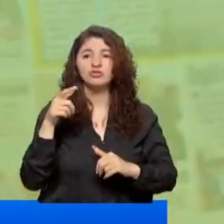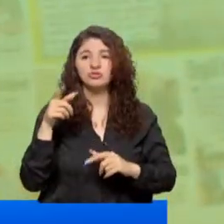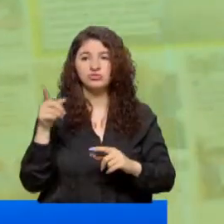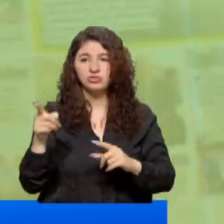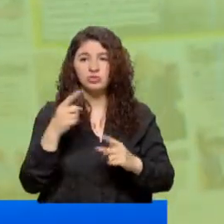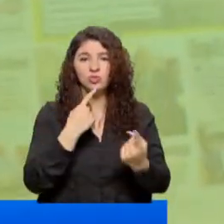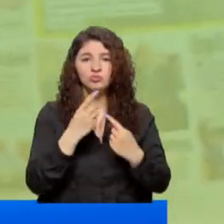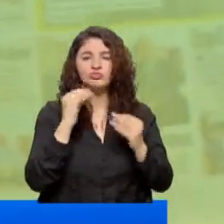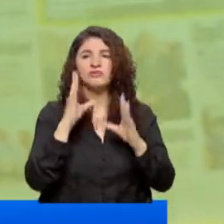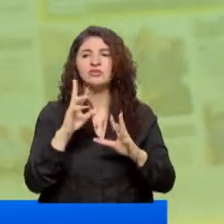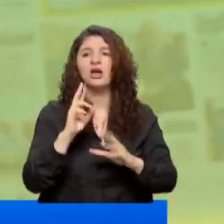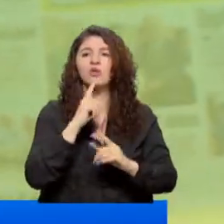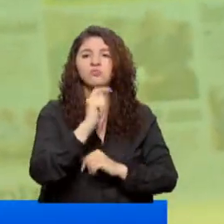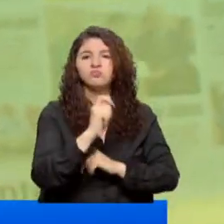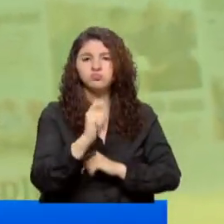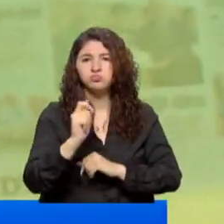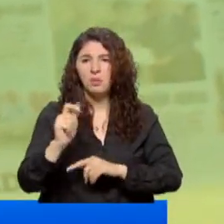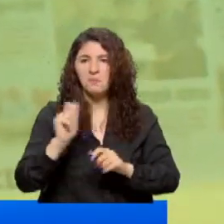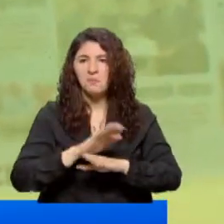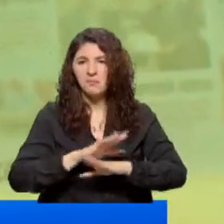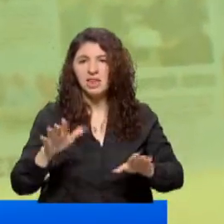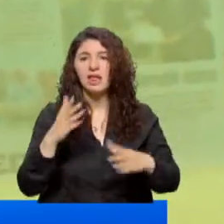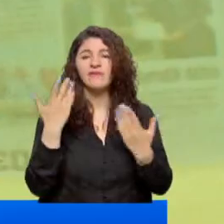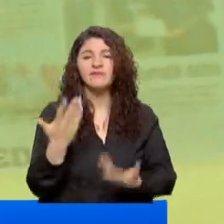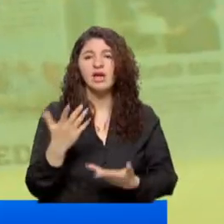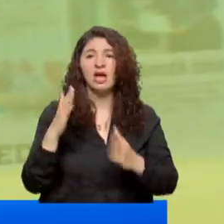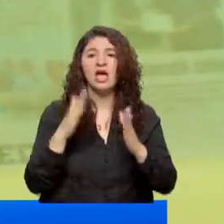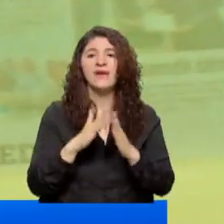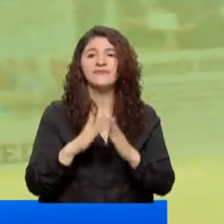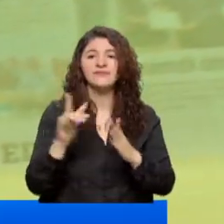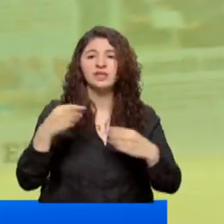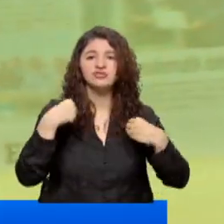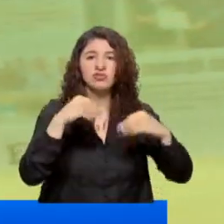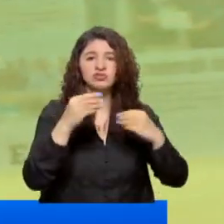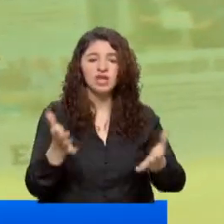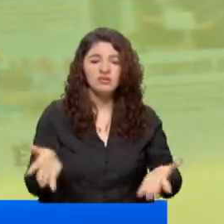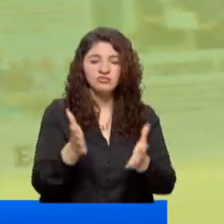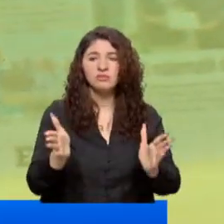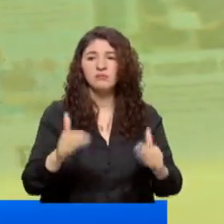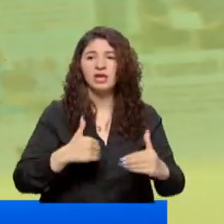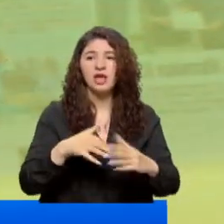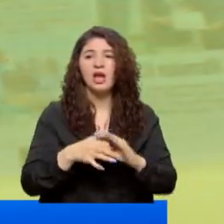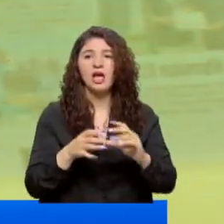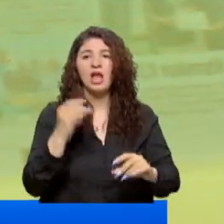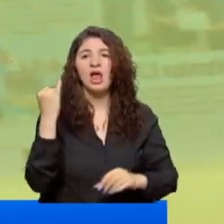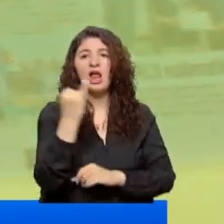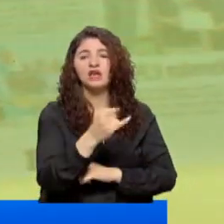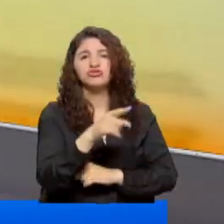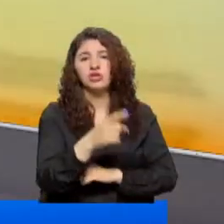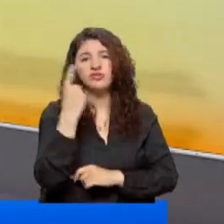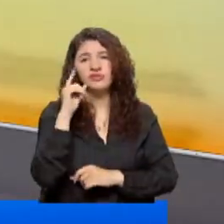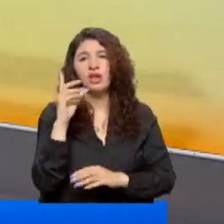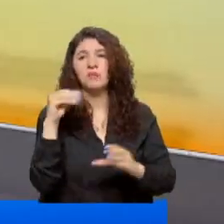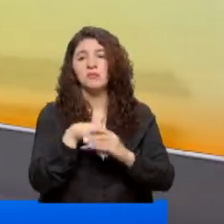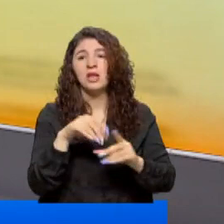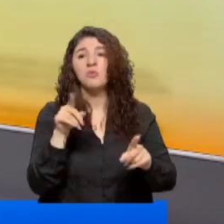yüze konuşulmuş pek çok röportajlar yapılmış ve konut satış teşvik paketiyle ilgili eleştiriler